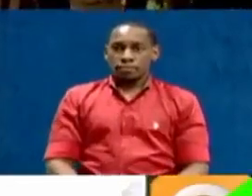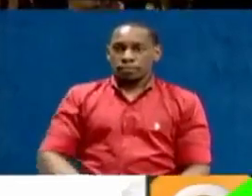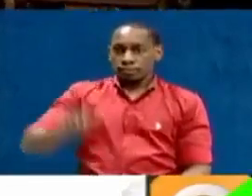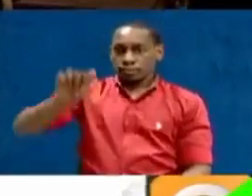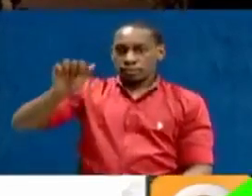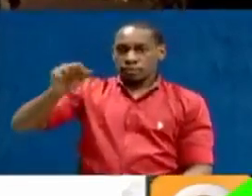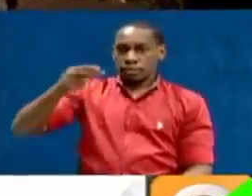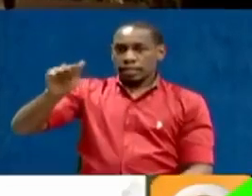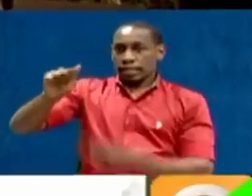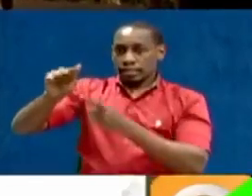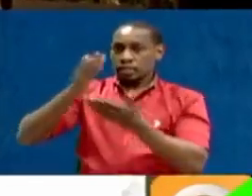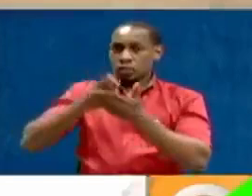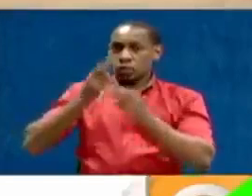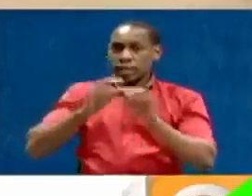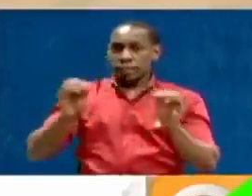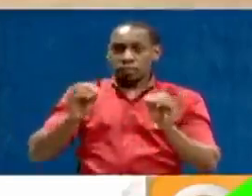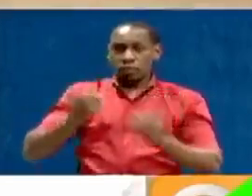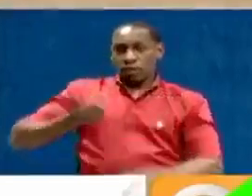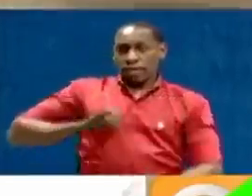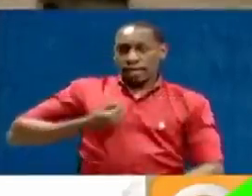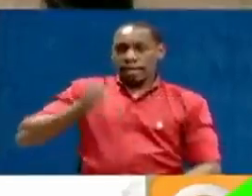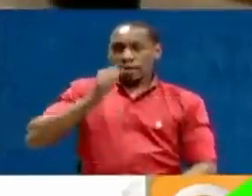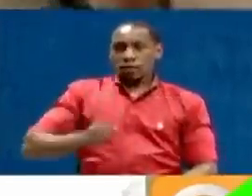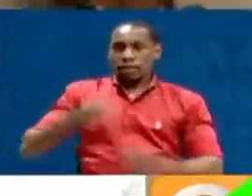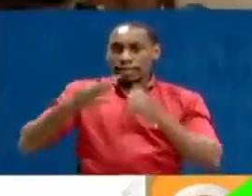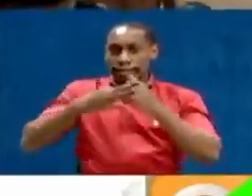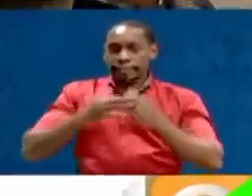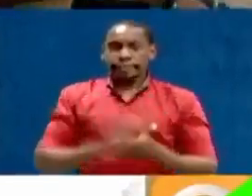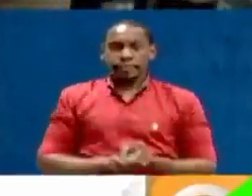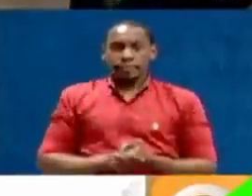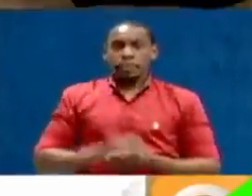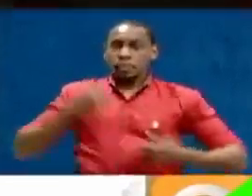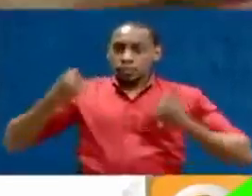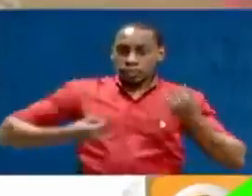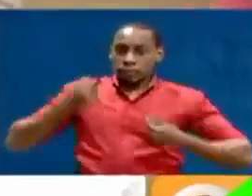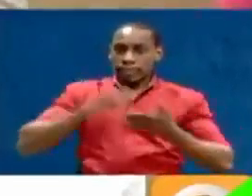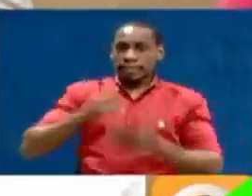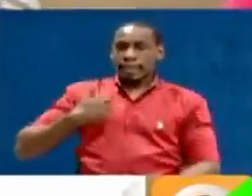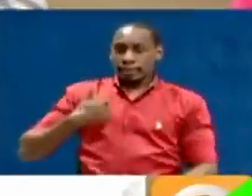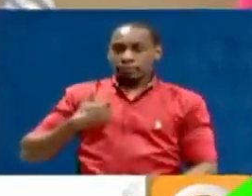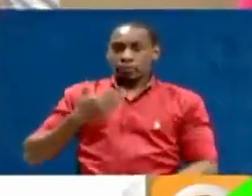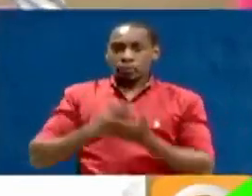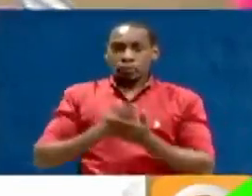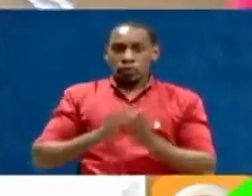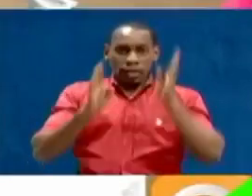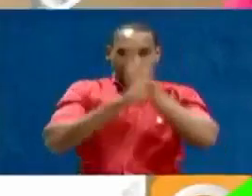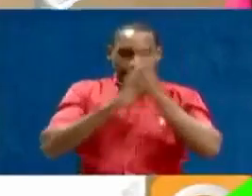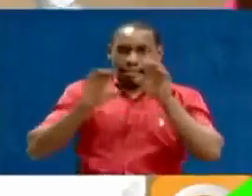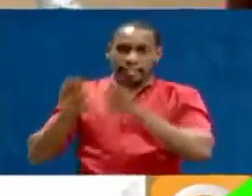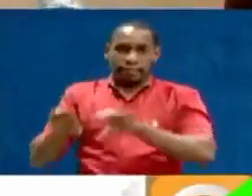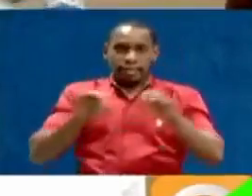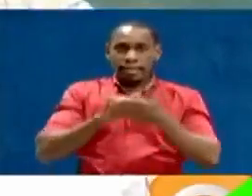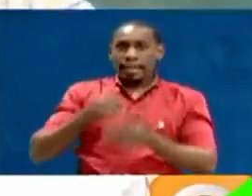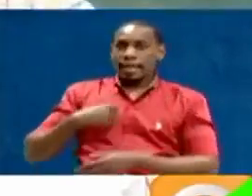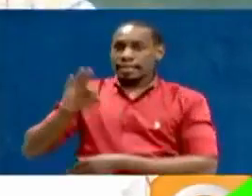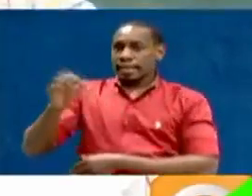Asha Bitoka Mbalo, sio jina lake halisi, ni msichana mwenye umri wa miaka 8. Furaha alionayo wakati huu ikificha masaibu yaliyomkumba miezi